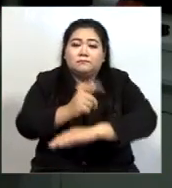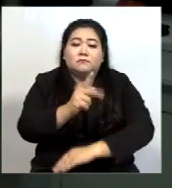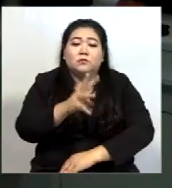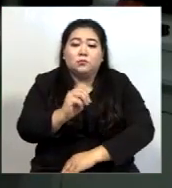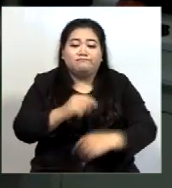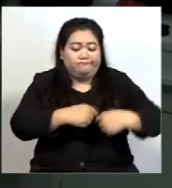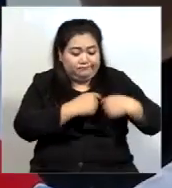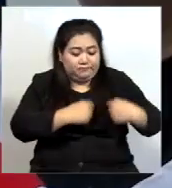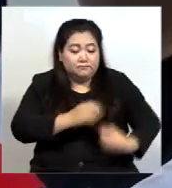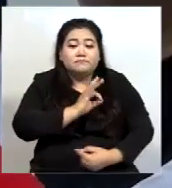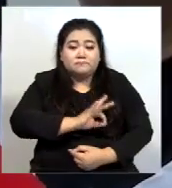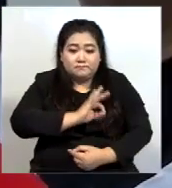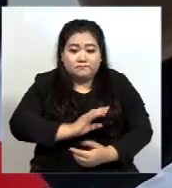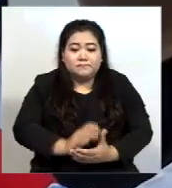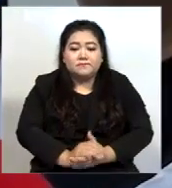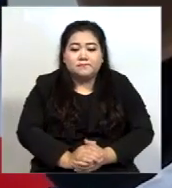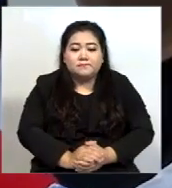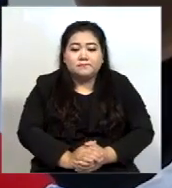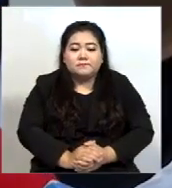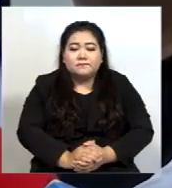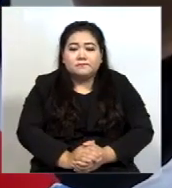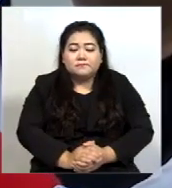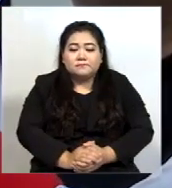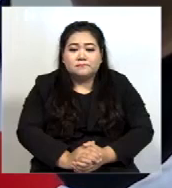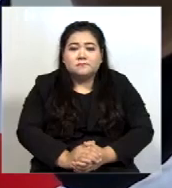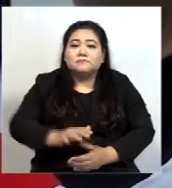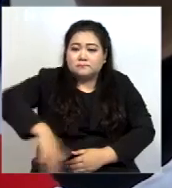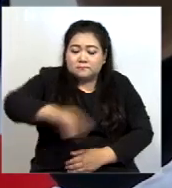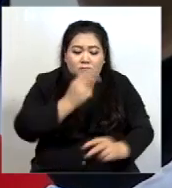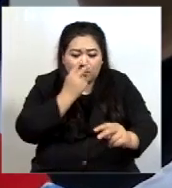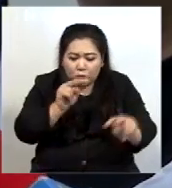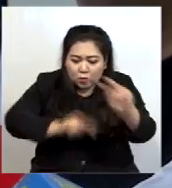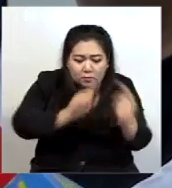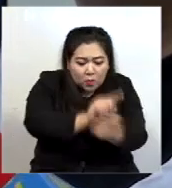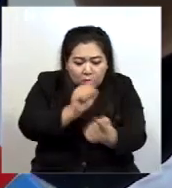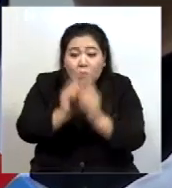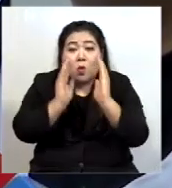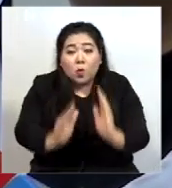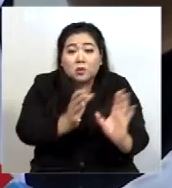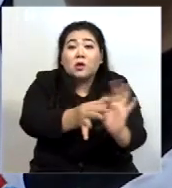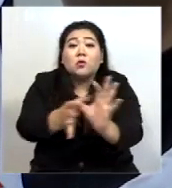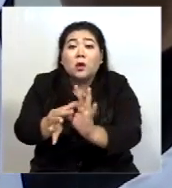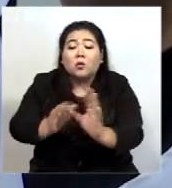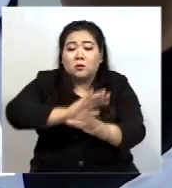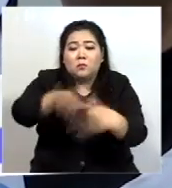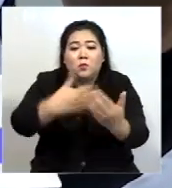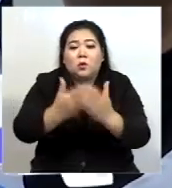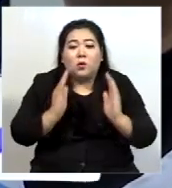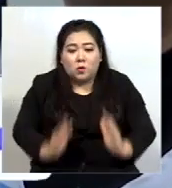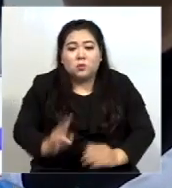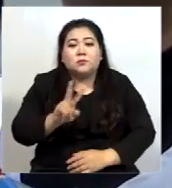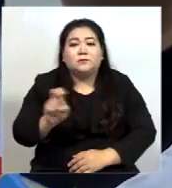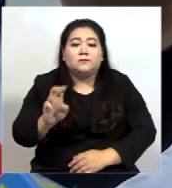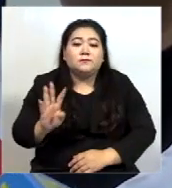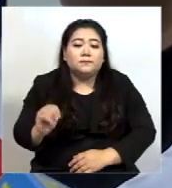ค่ะ เราเข้าไปดูผู้ที่เกี่ยวข้องเนี่ยเราโดยภาพรวมเนี่ยเราไปดูทั้งหมด247รายแล้วนะ